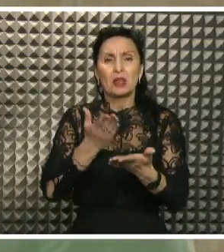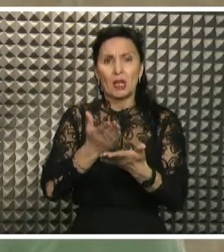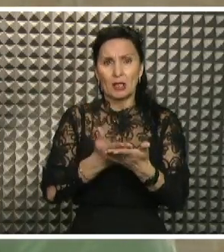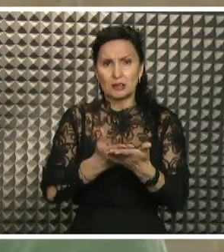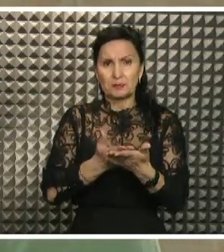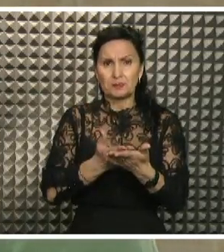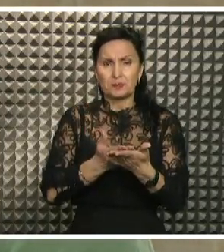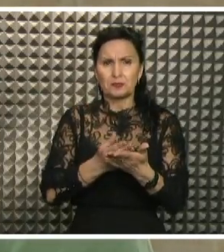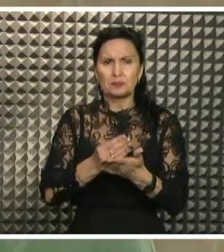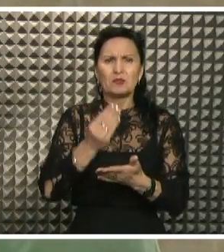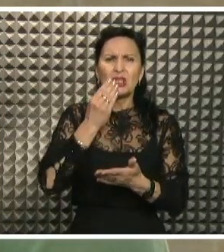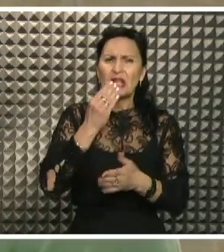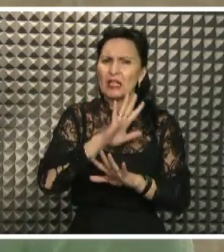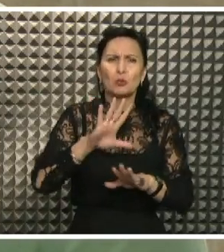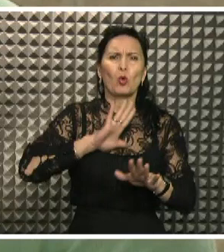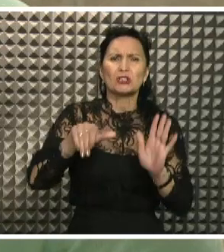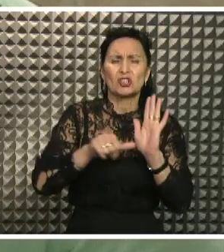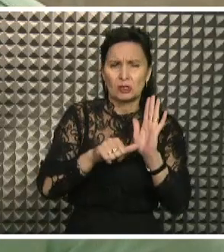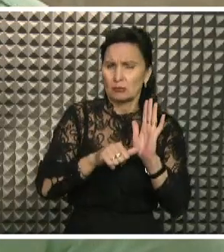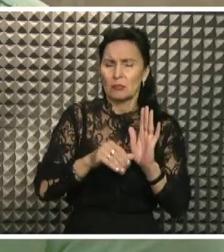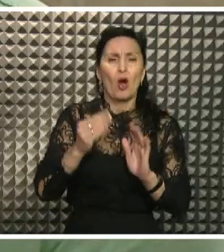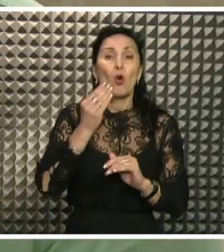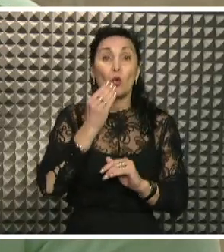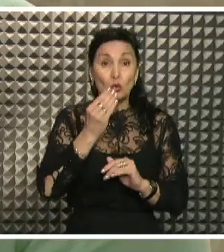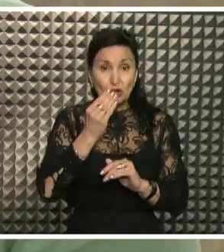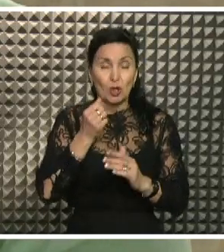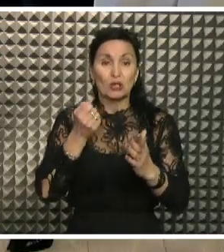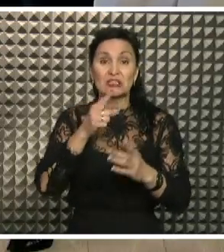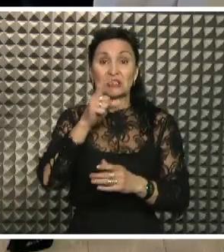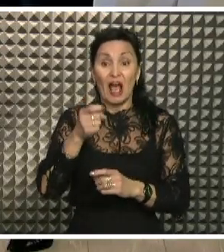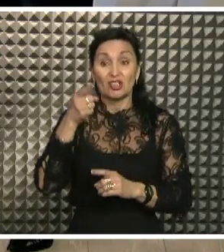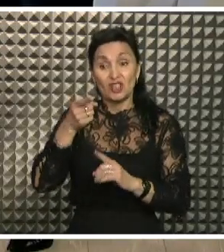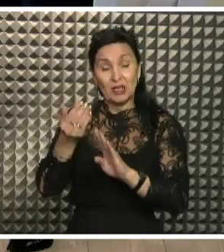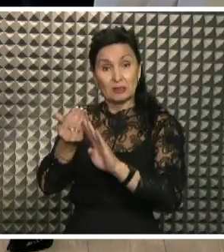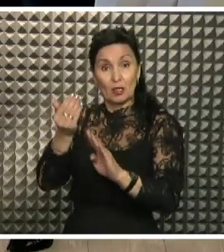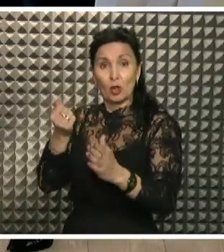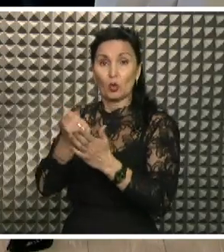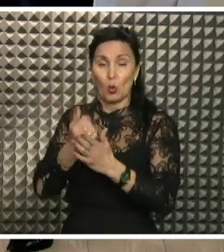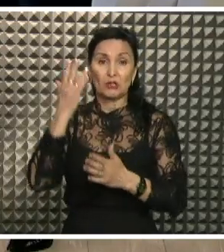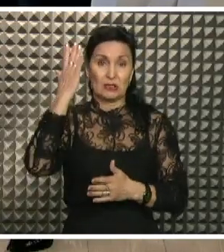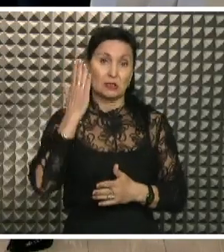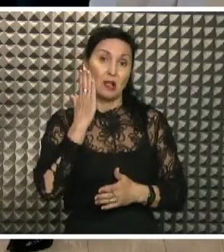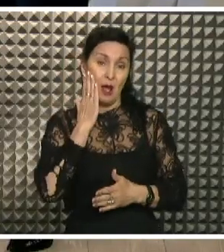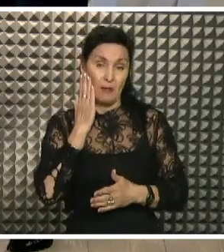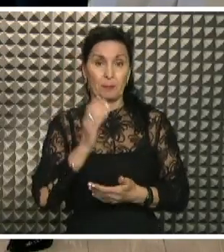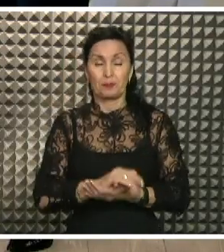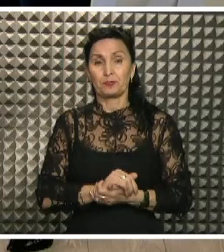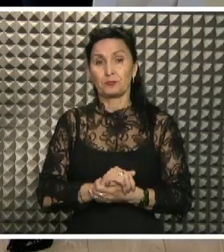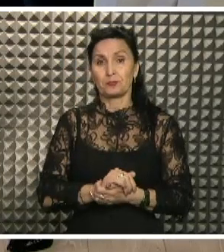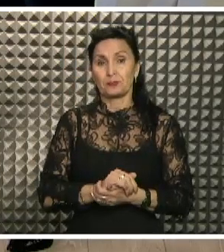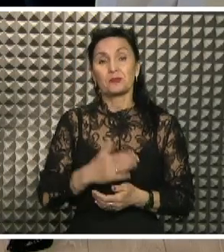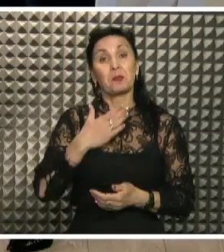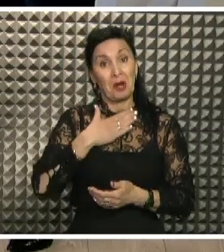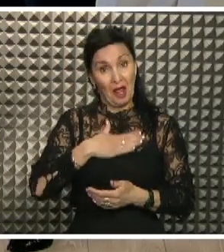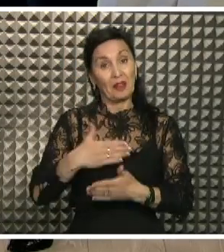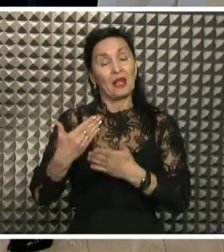не есть после 6, после 7, ужин за час до сна. То но если вы, конечно, можно не ложитесь после 6? Конечно. Денис, более приятная